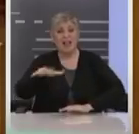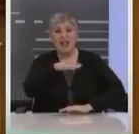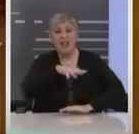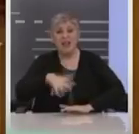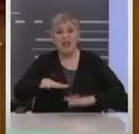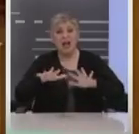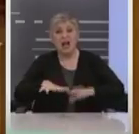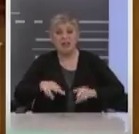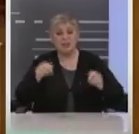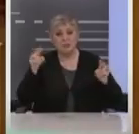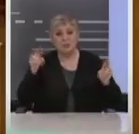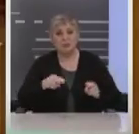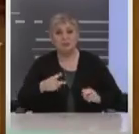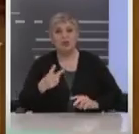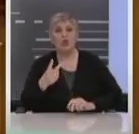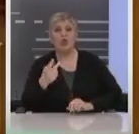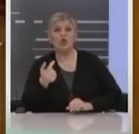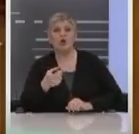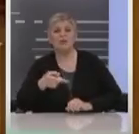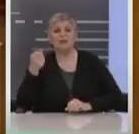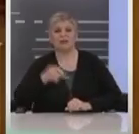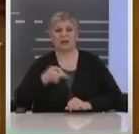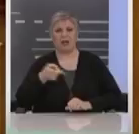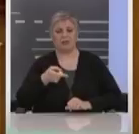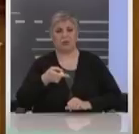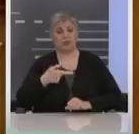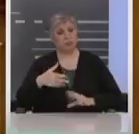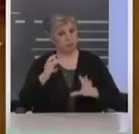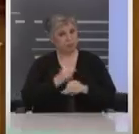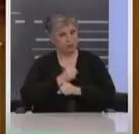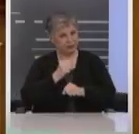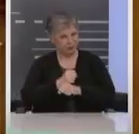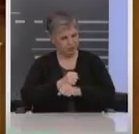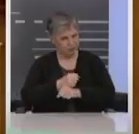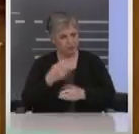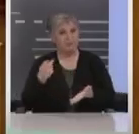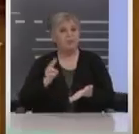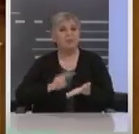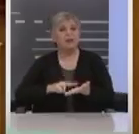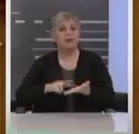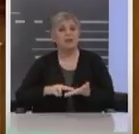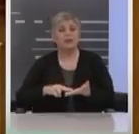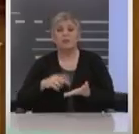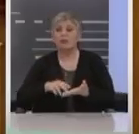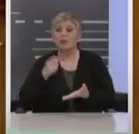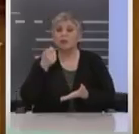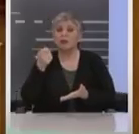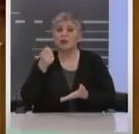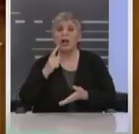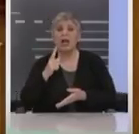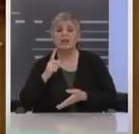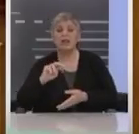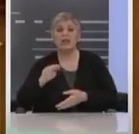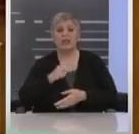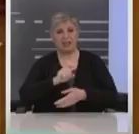χρόνο, μια χώρα που καταφέρνει τα ασφαλιστικά ταμεία εκεί που χρωστάγανε ένα δις να